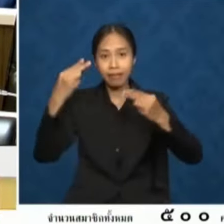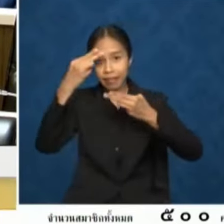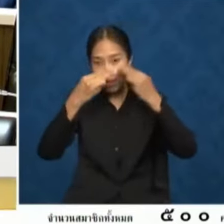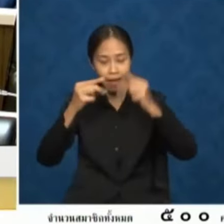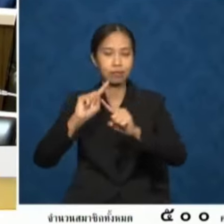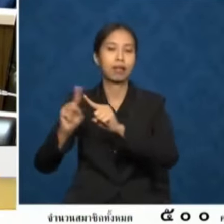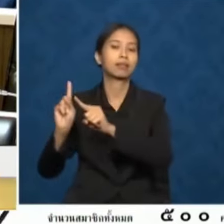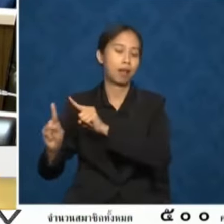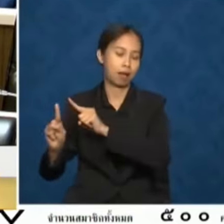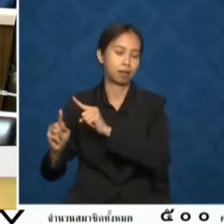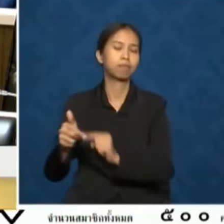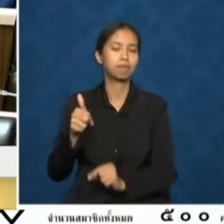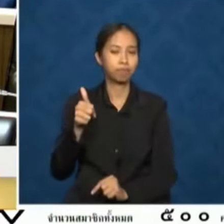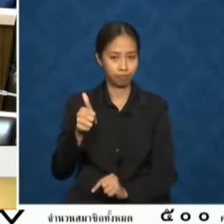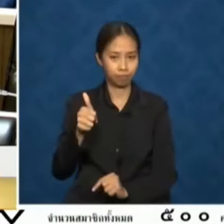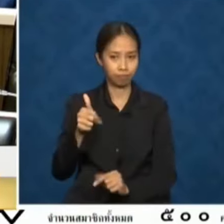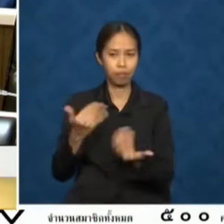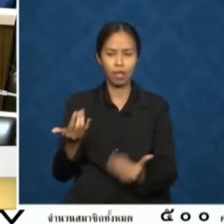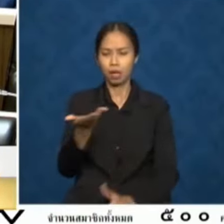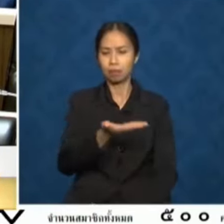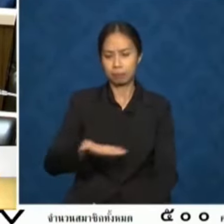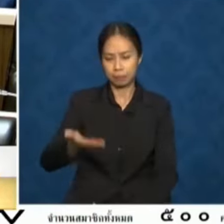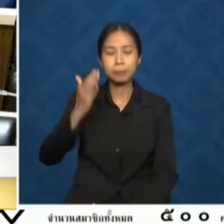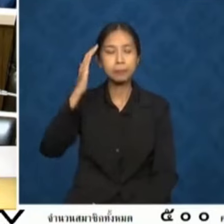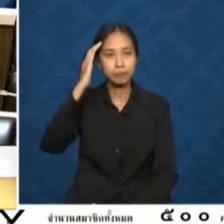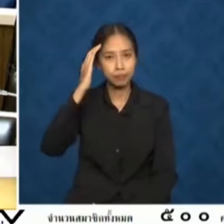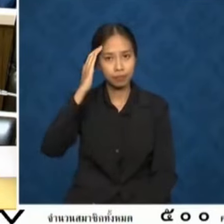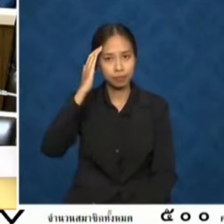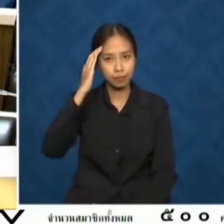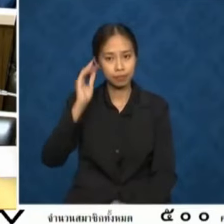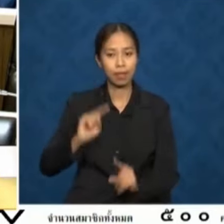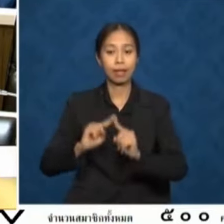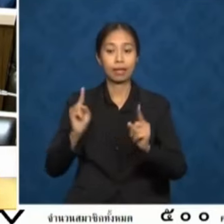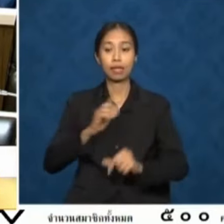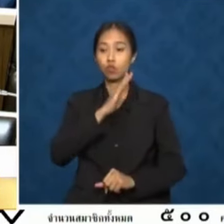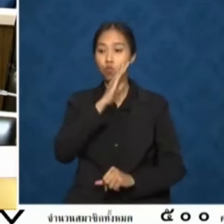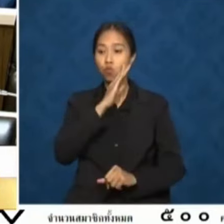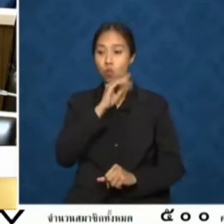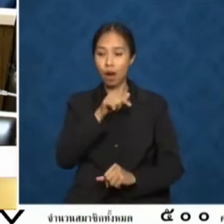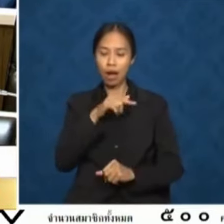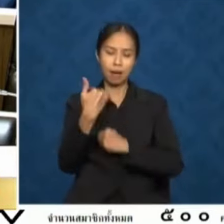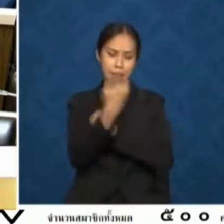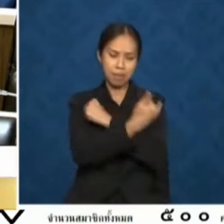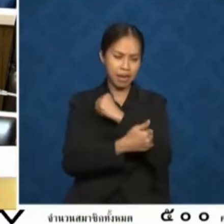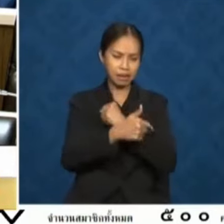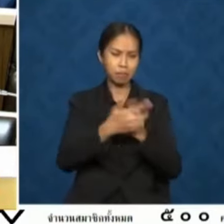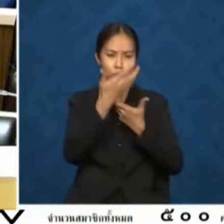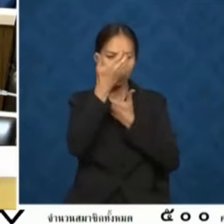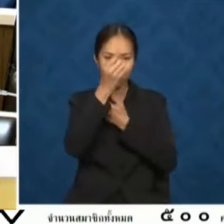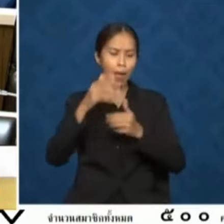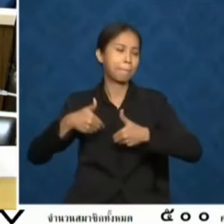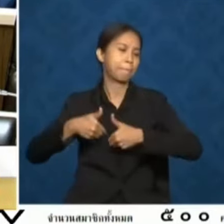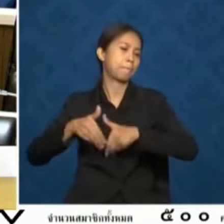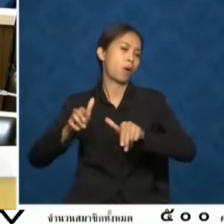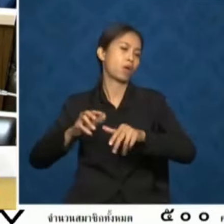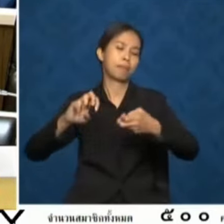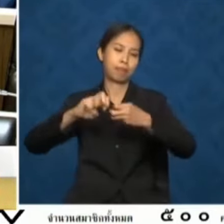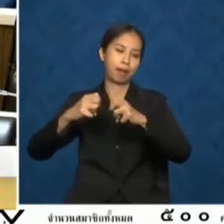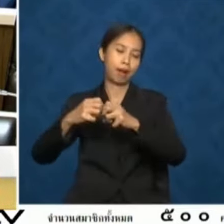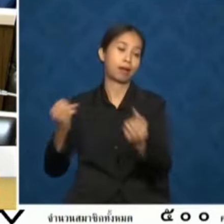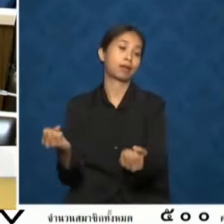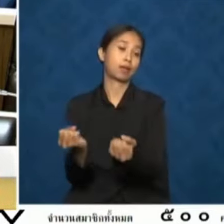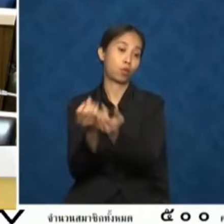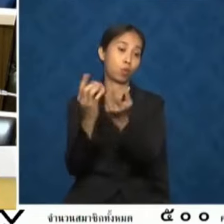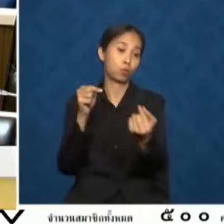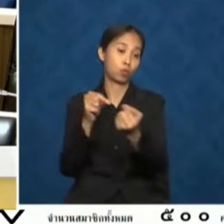ได้ครับเพื่อนก็เห็นกันอยู่แล้วแต่ถ้ารัฐใดประเทศใดปล่อยให้เหตุการณ์ไม่พึงประสงค์เกิดขึ้นนะว่าในระหว่